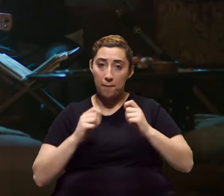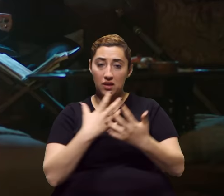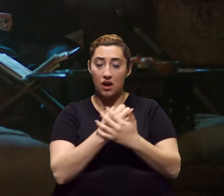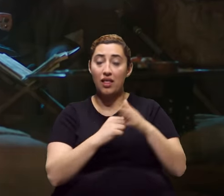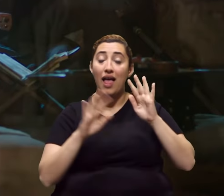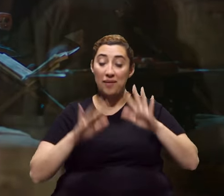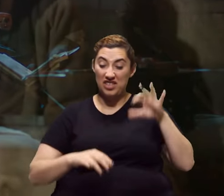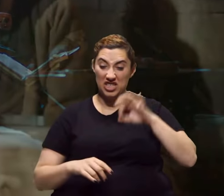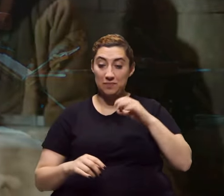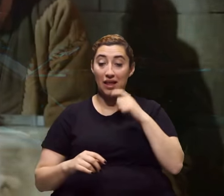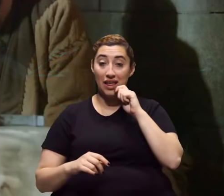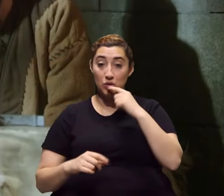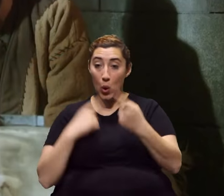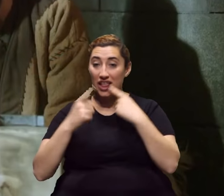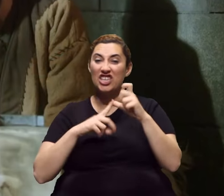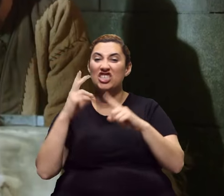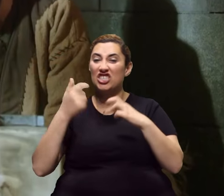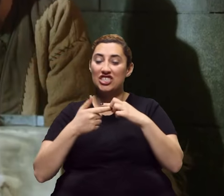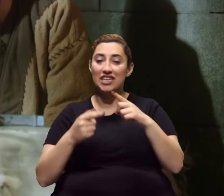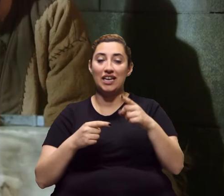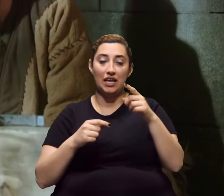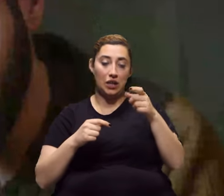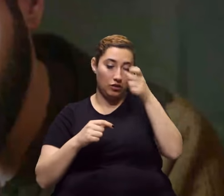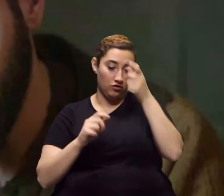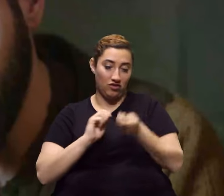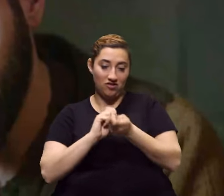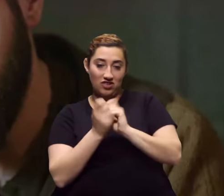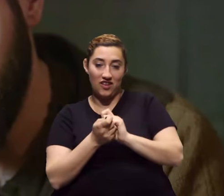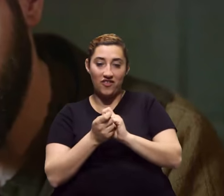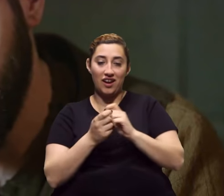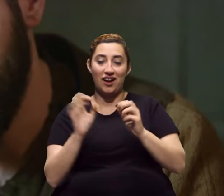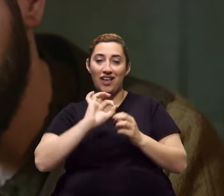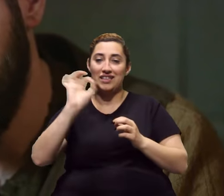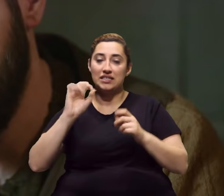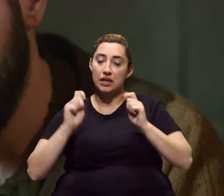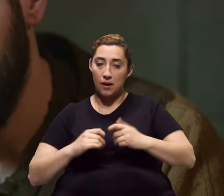de imdi söylediği şiirleri Latin harflerine aktarırım.